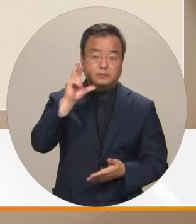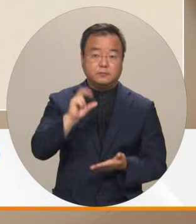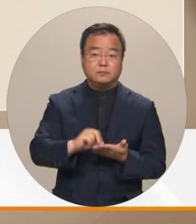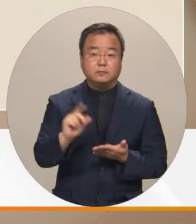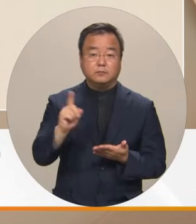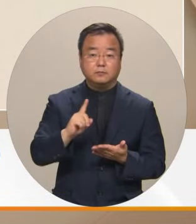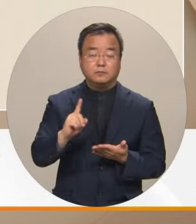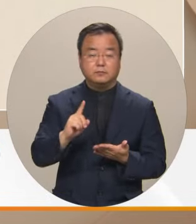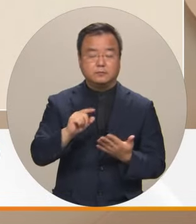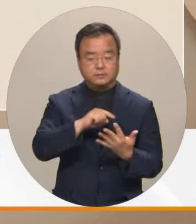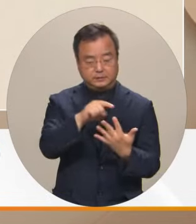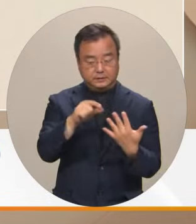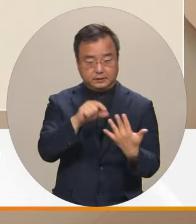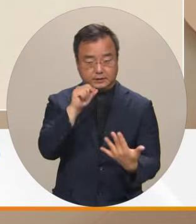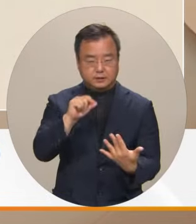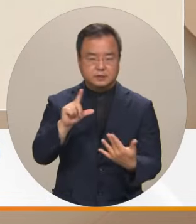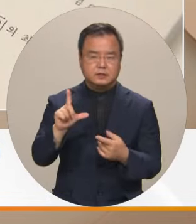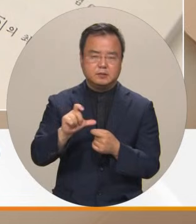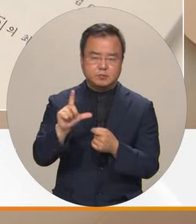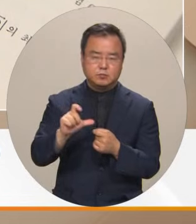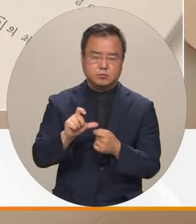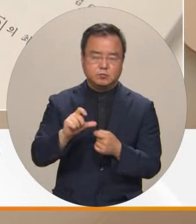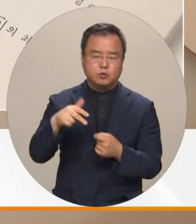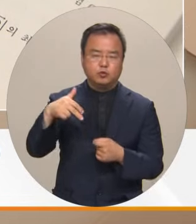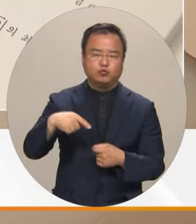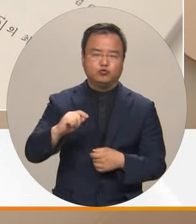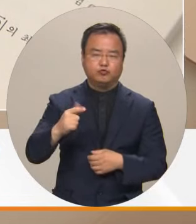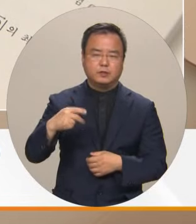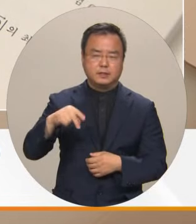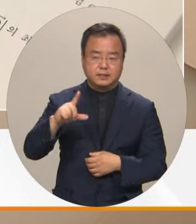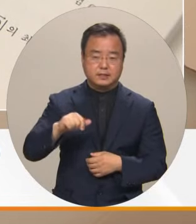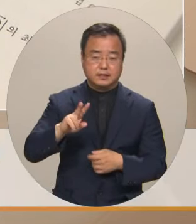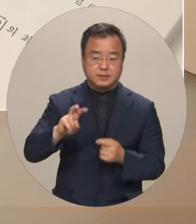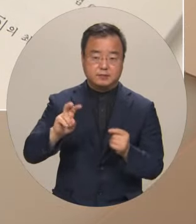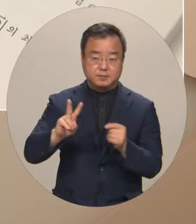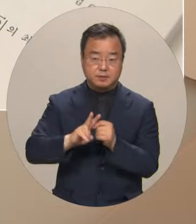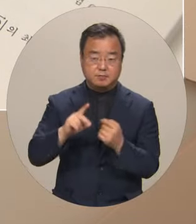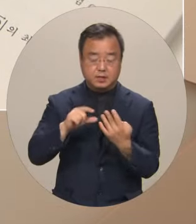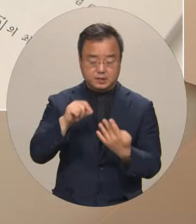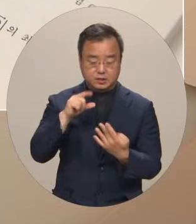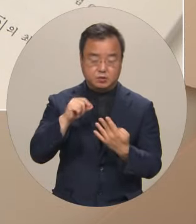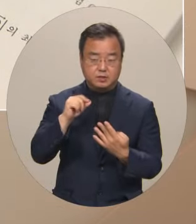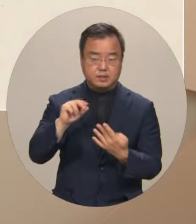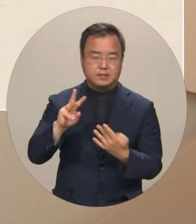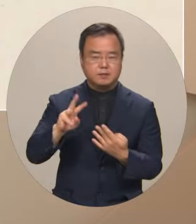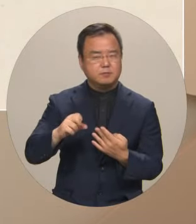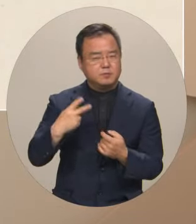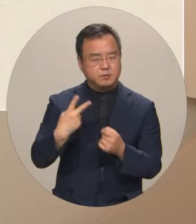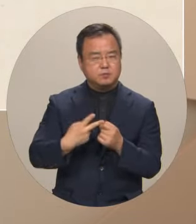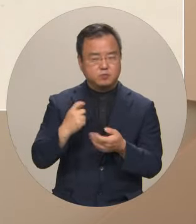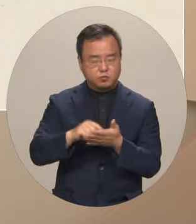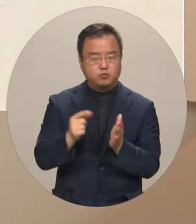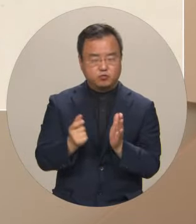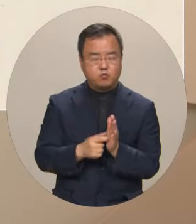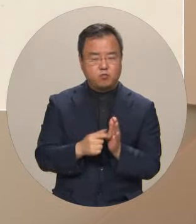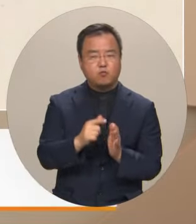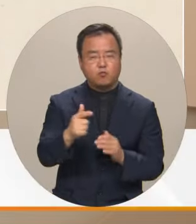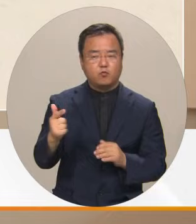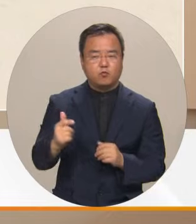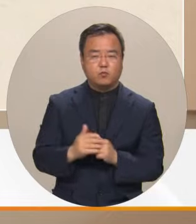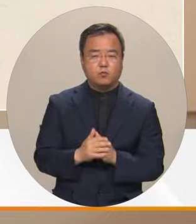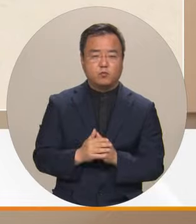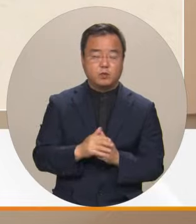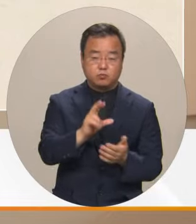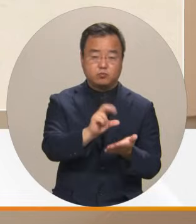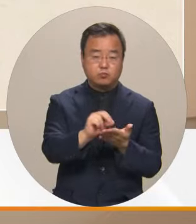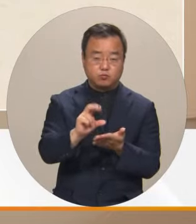15번 뭐 주관식 22번 그다음에 선택과목 30번 정도 어려워하고 있거든요 그래서 그런 문항들은